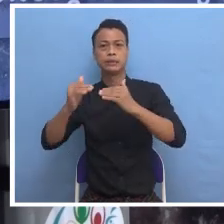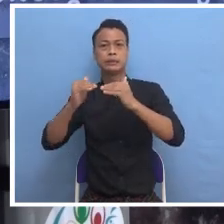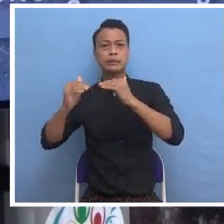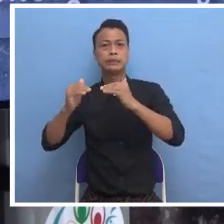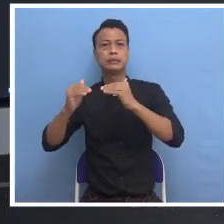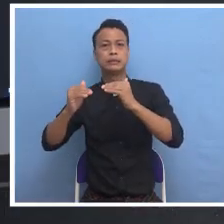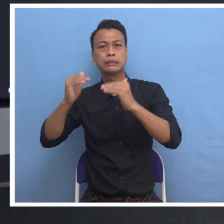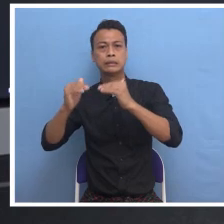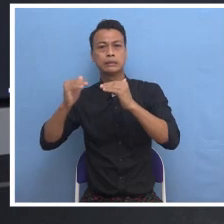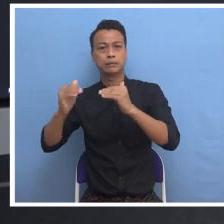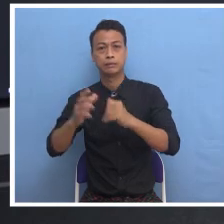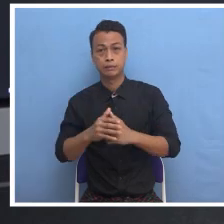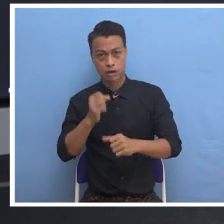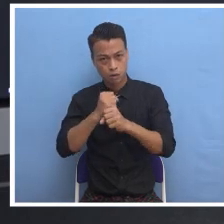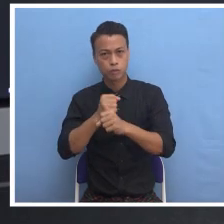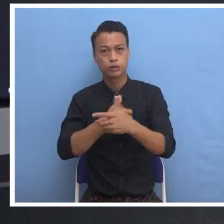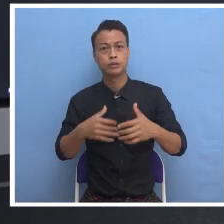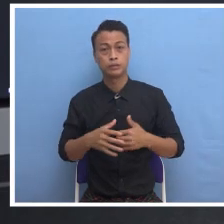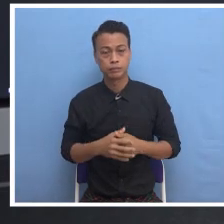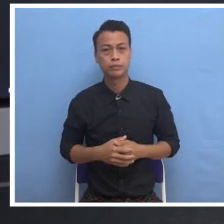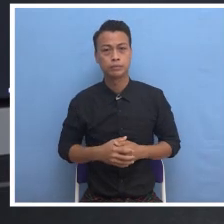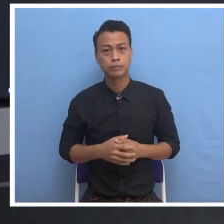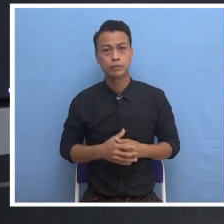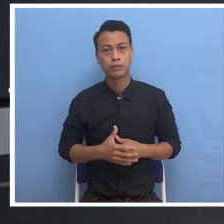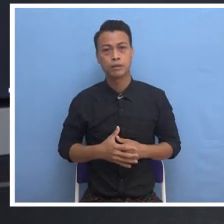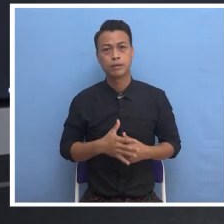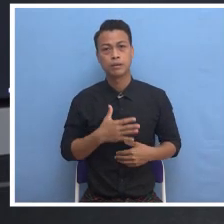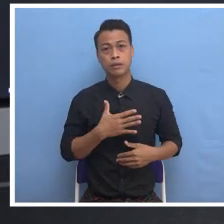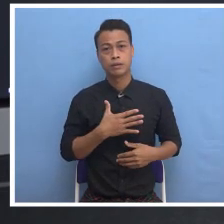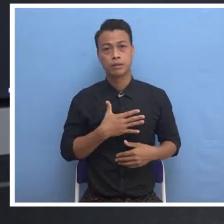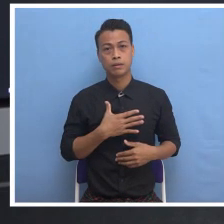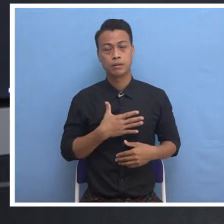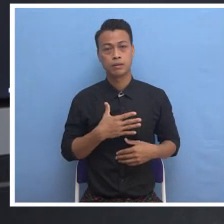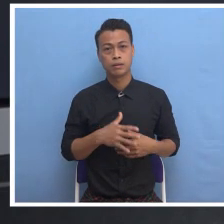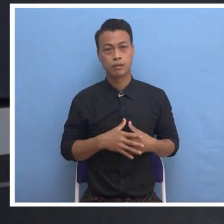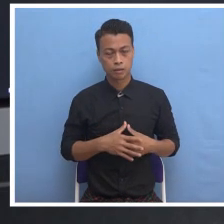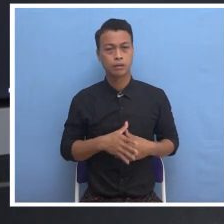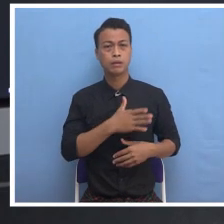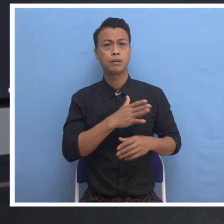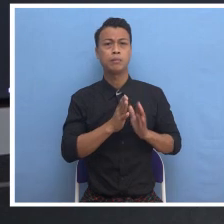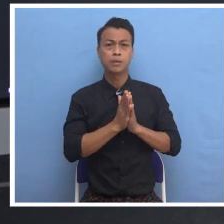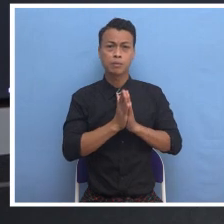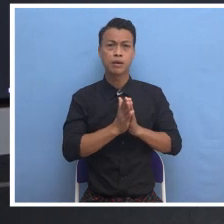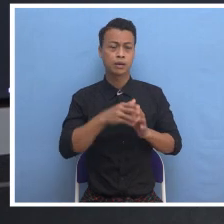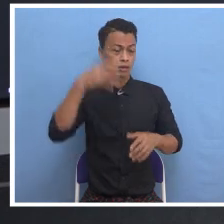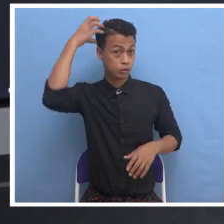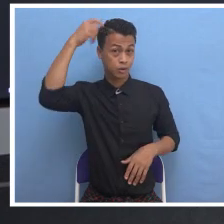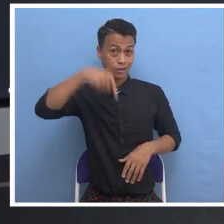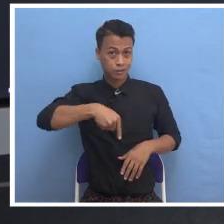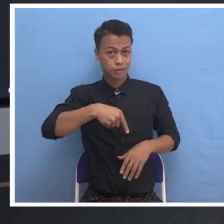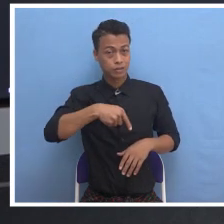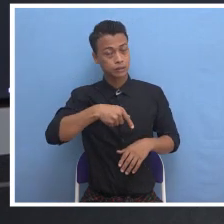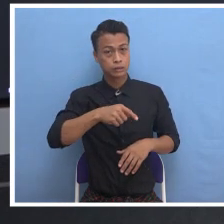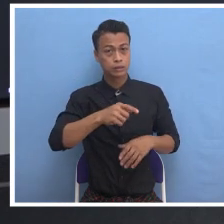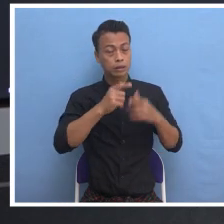အဲ့ဒီမှာစောစောကပြောရပေါ့မြန်မာအစိုးရရဲ့အနေထားလက်ရှိအနေထားဒီလောက်အားကောင်းသလားပေါ့သူမှဒီလောက် capacity ရှိသလားပေါ့နောက်ပြီးဆရာပြောတဲ့ good